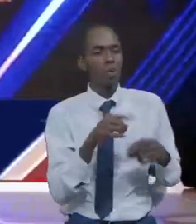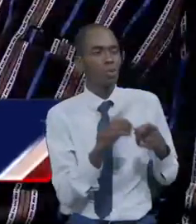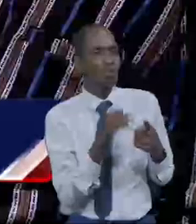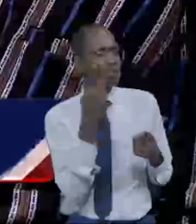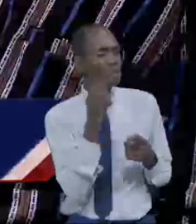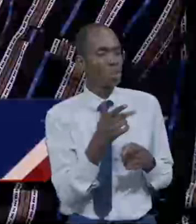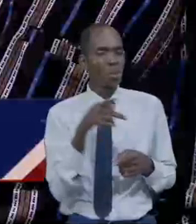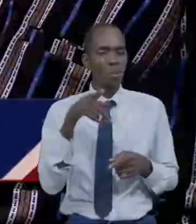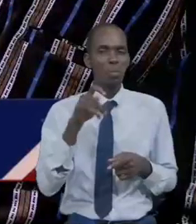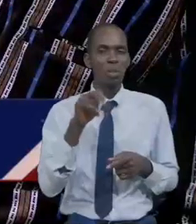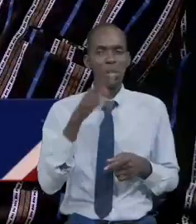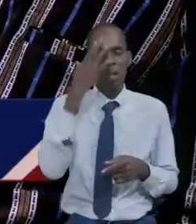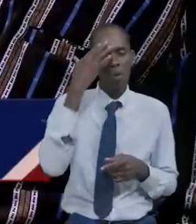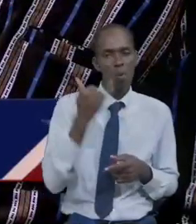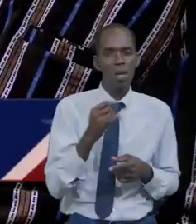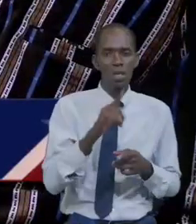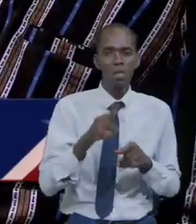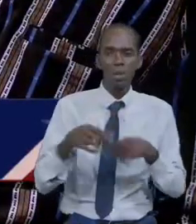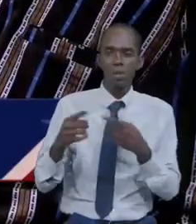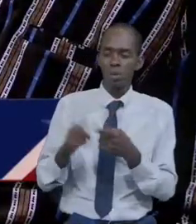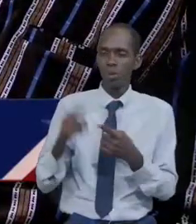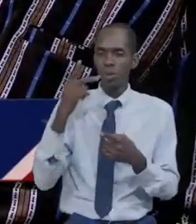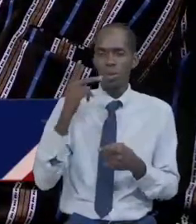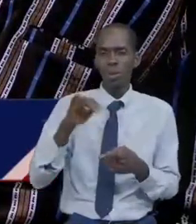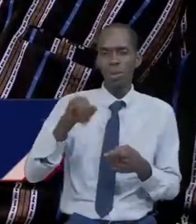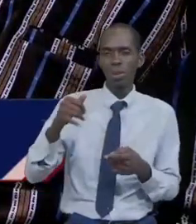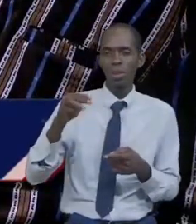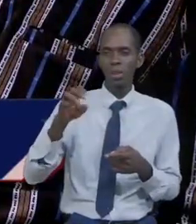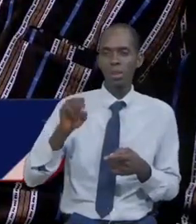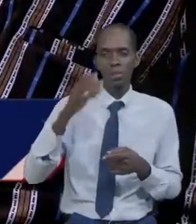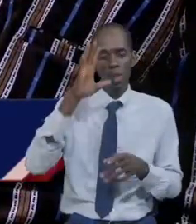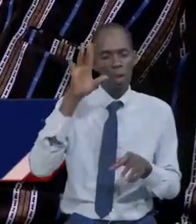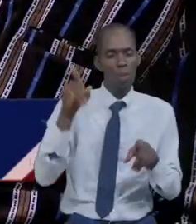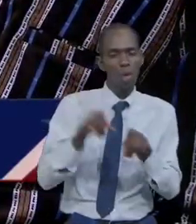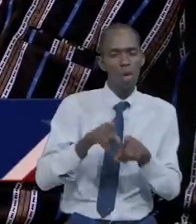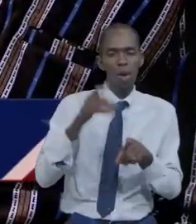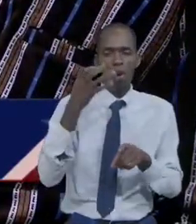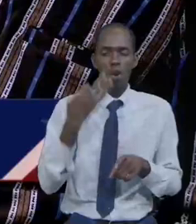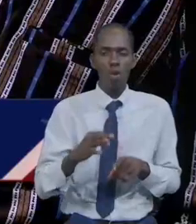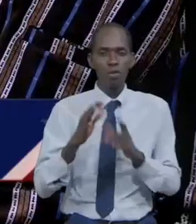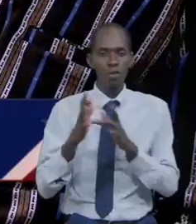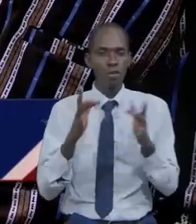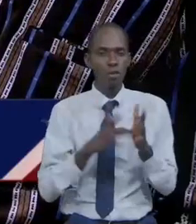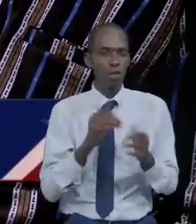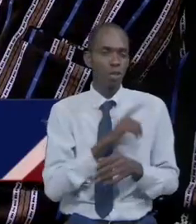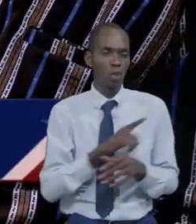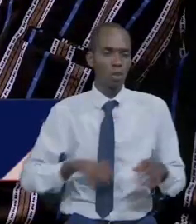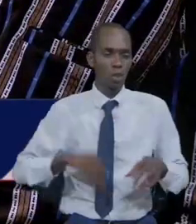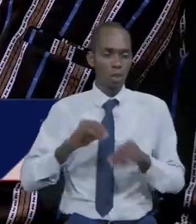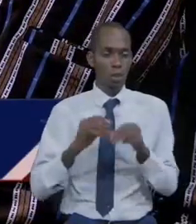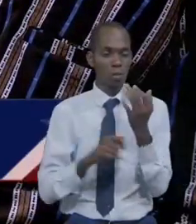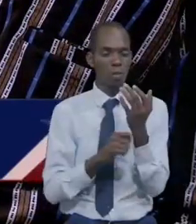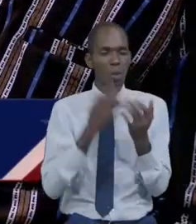allé voir Jacques, le frère du Seigneur Jésus dans la chair. Pourquoi?